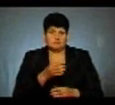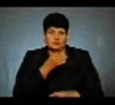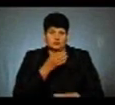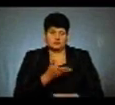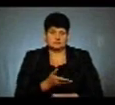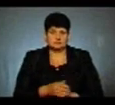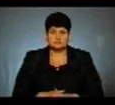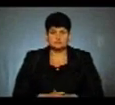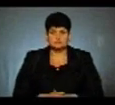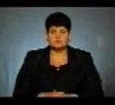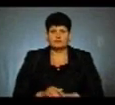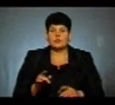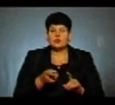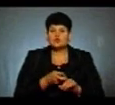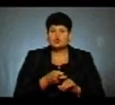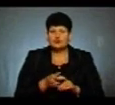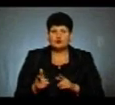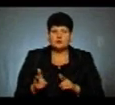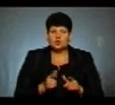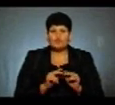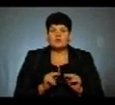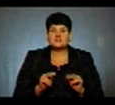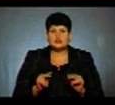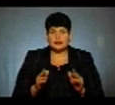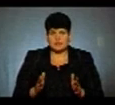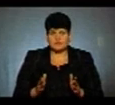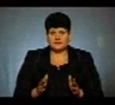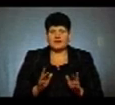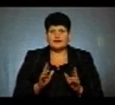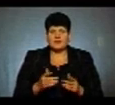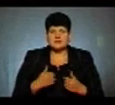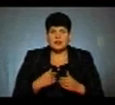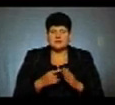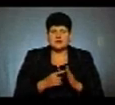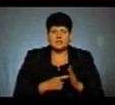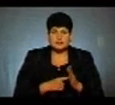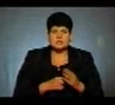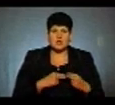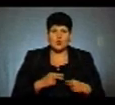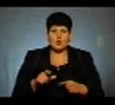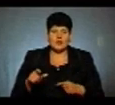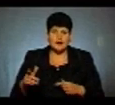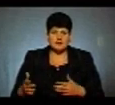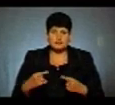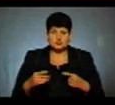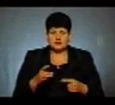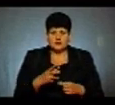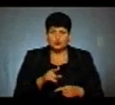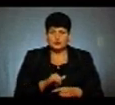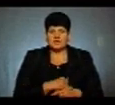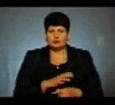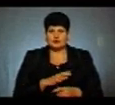вподоби. Стосовно підготовки вчителів, як з нами ділилися наші колеги з інших регіонів, у них відбувалися